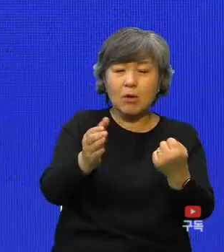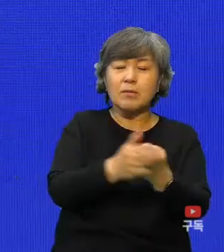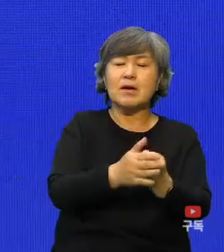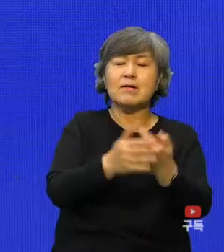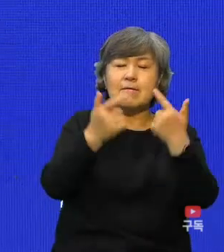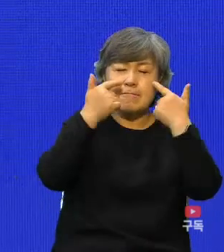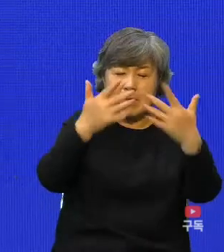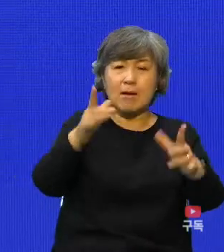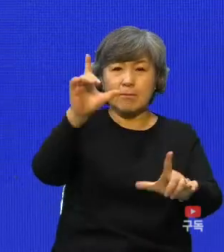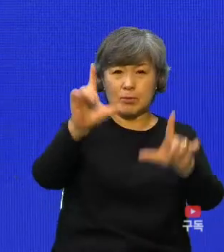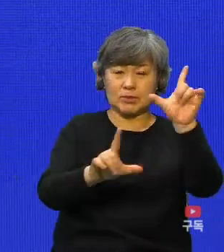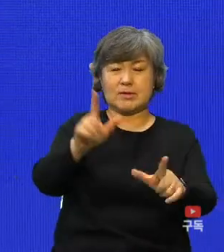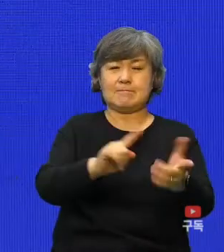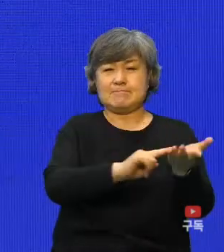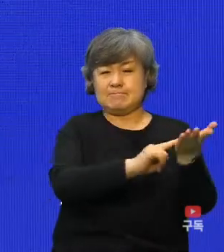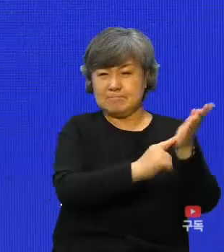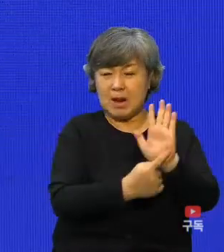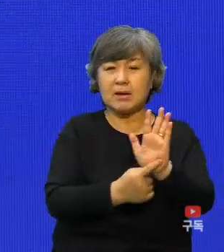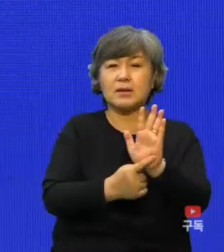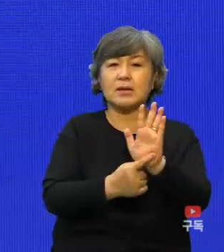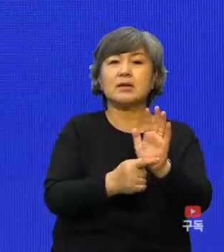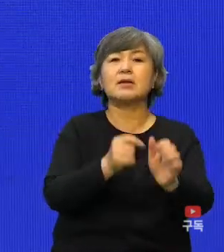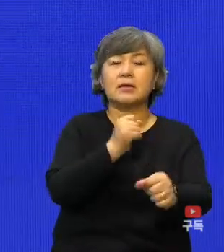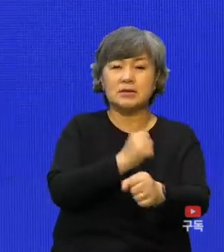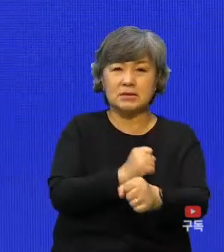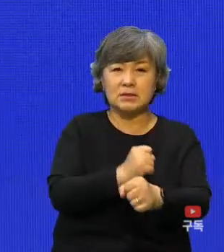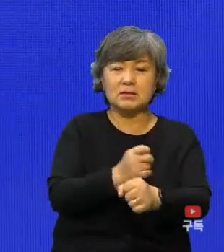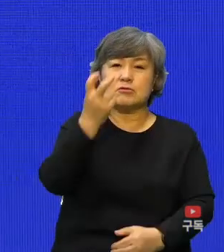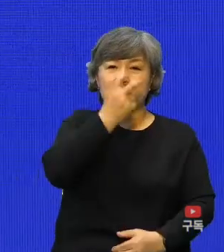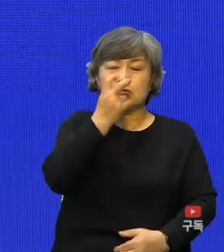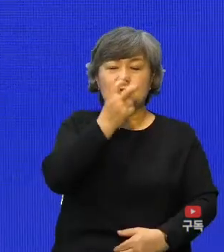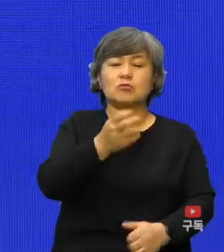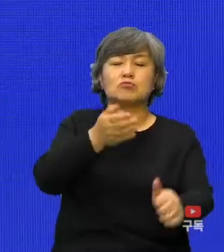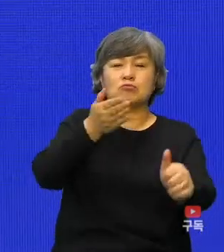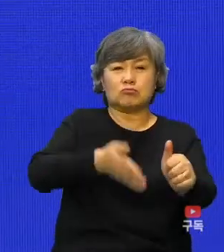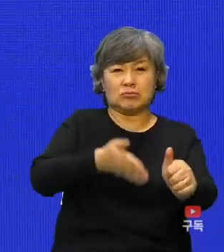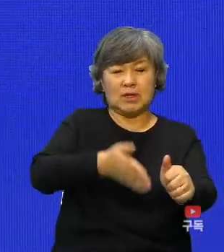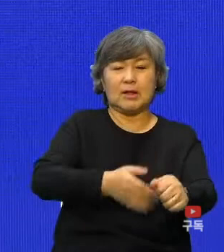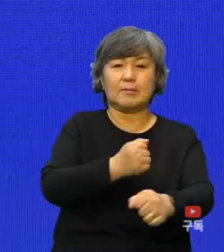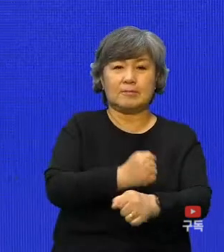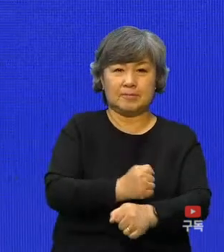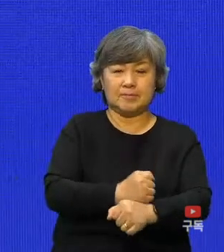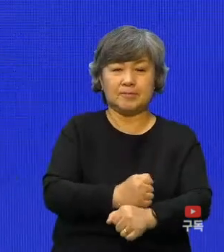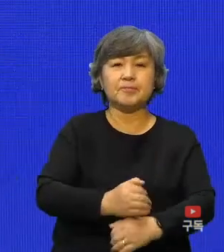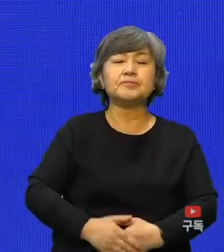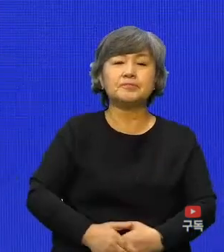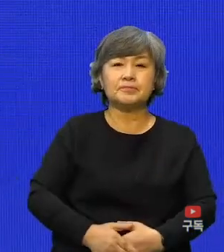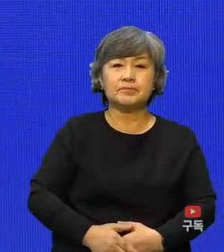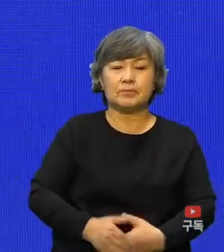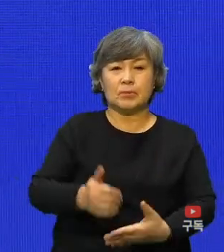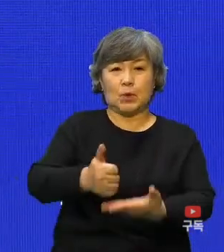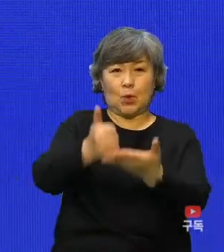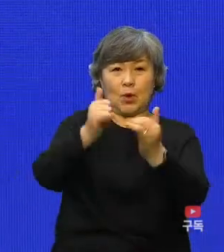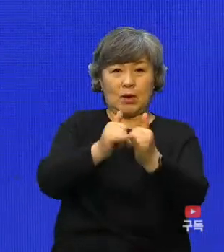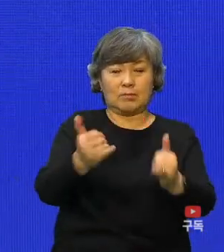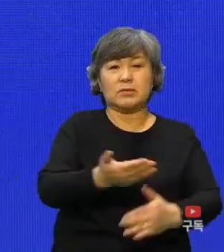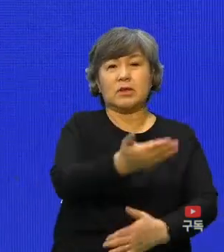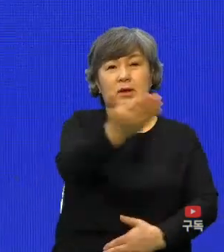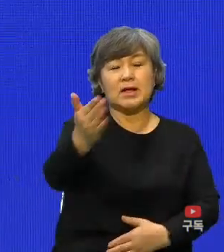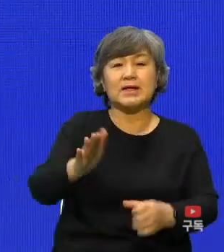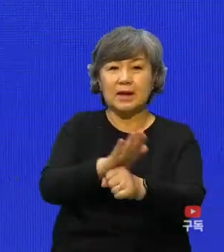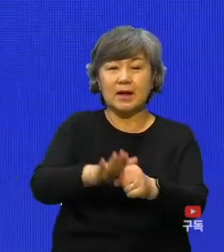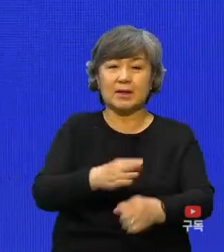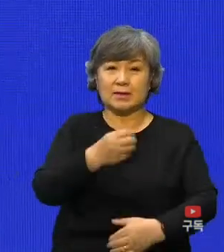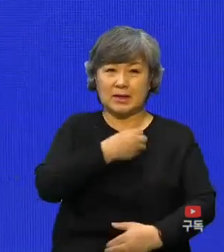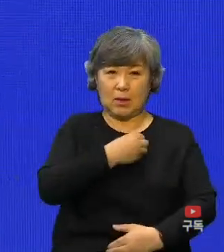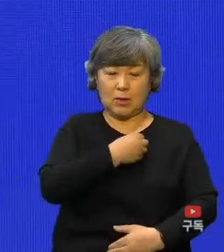실체를 명백히 밝힐 것을 수사기관에 강력히 촉구하는 바입니다. 존경하는 국민 여러분, 사랑하는 당원